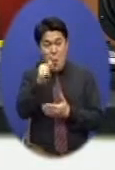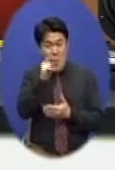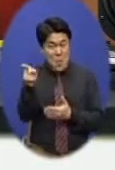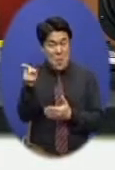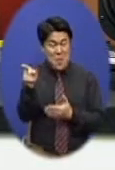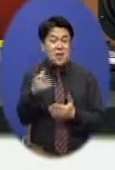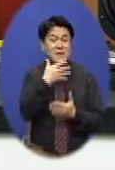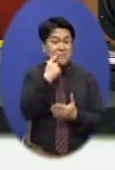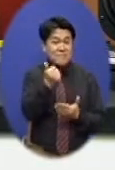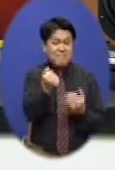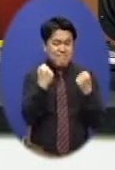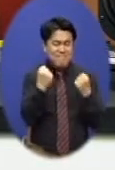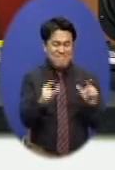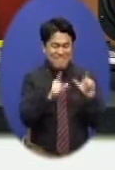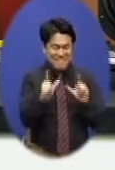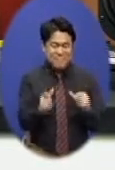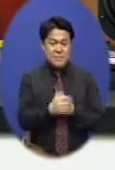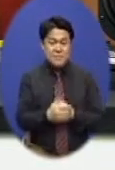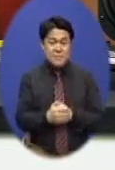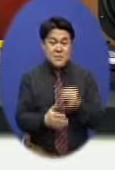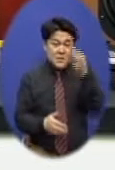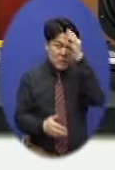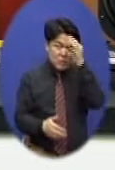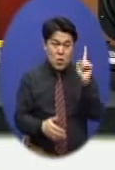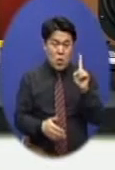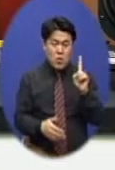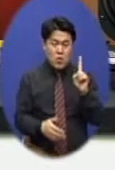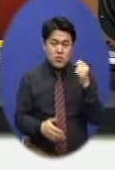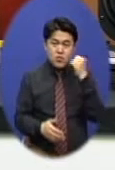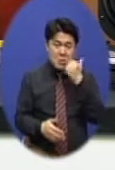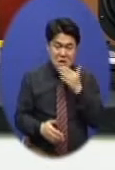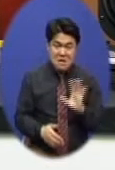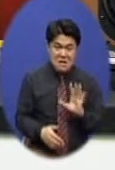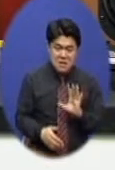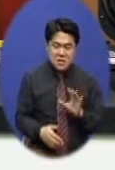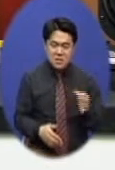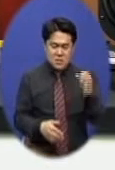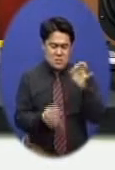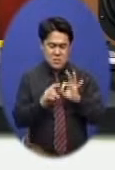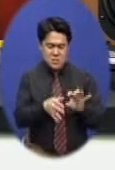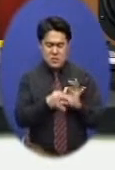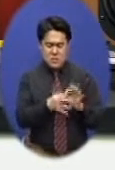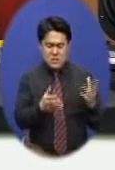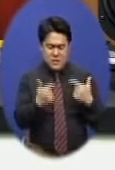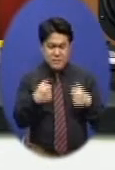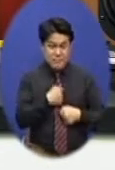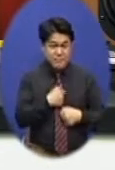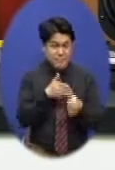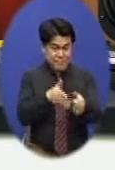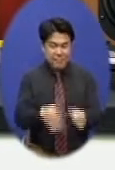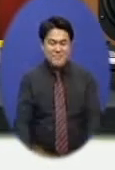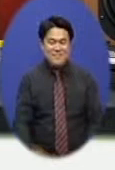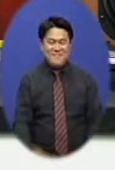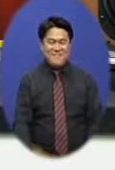네, 예, 예. 그 아버님도 건강 계속 유지하시면서 네. 그 기술 아무나 갖는 거 아니잖아요. 그 전기 다루는 일 같으니까 항상 조심하시고 아버님.